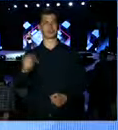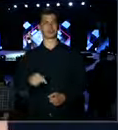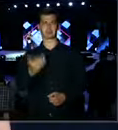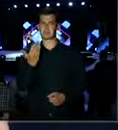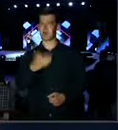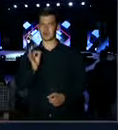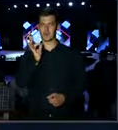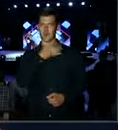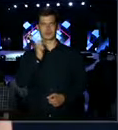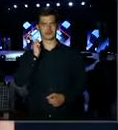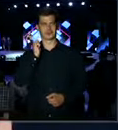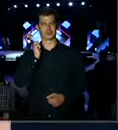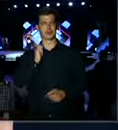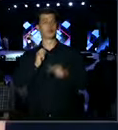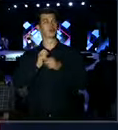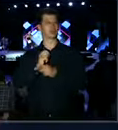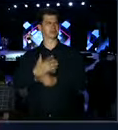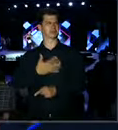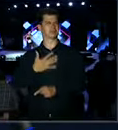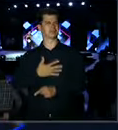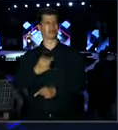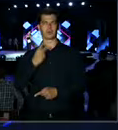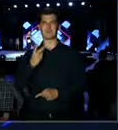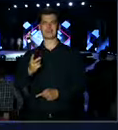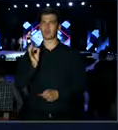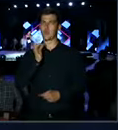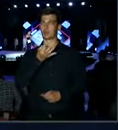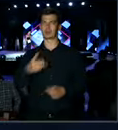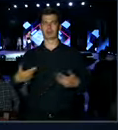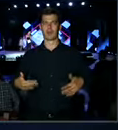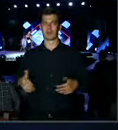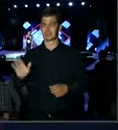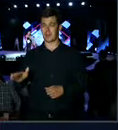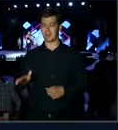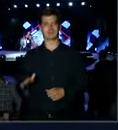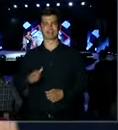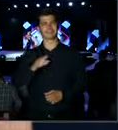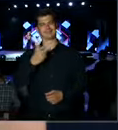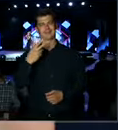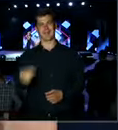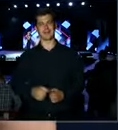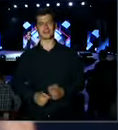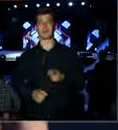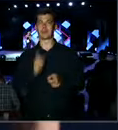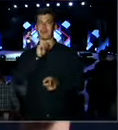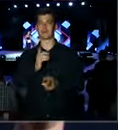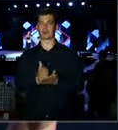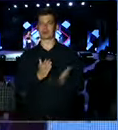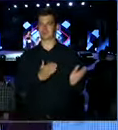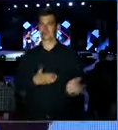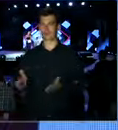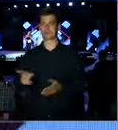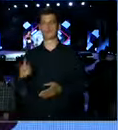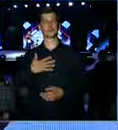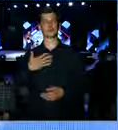bardzo młode dziewczynki. I wydawać by się mogło, że one mogą być bardzo zestresowane występem, ale wcale tak nie jest. One już się w tej chwili przygotowują